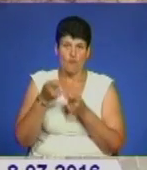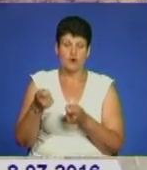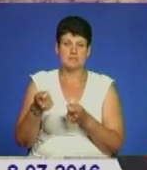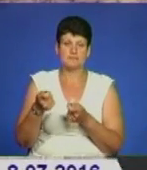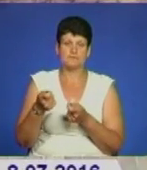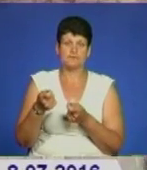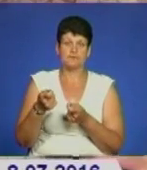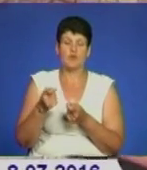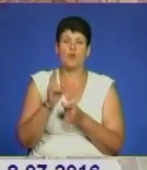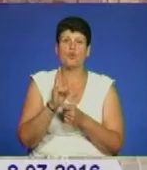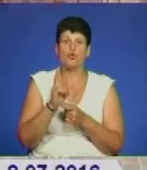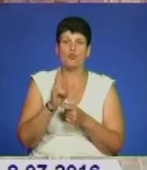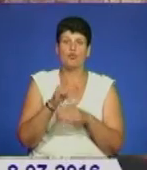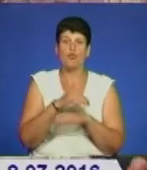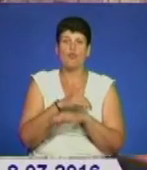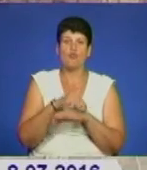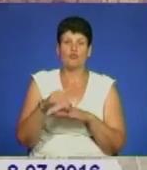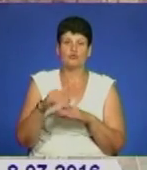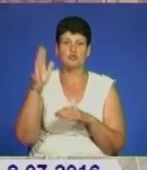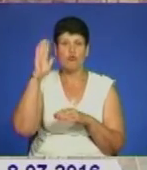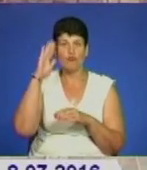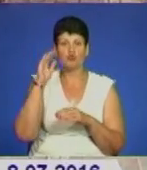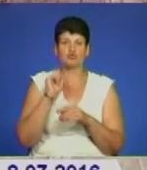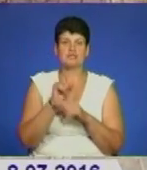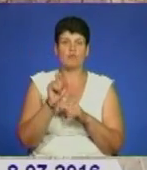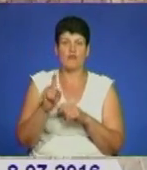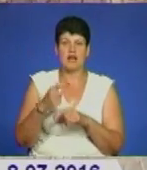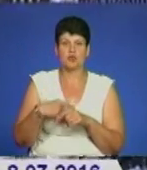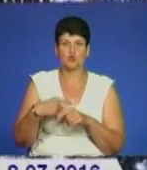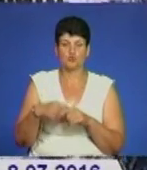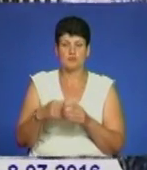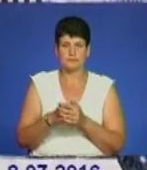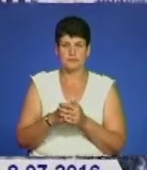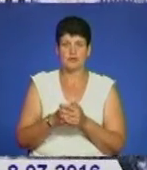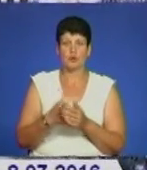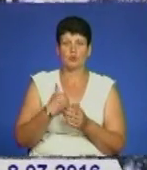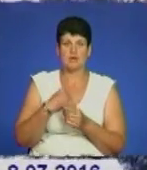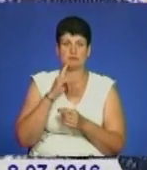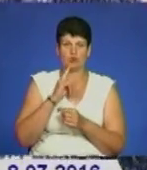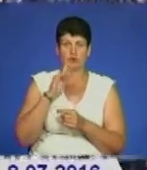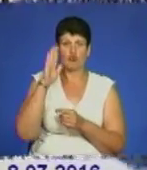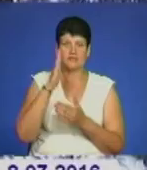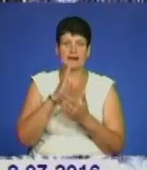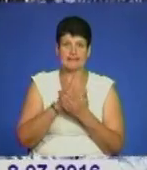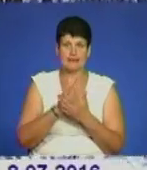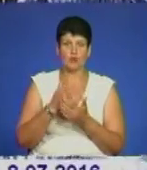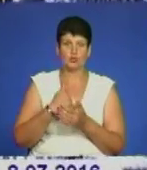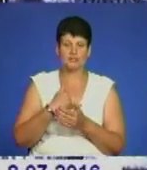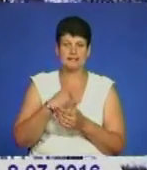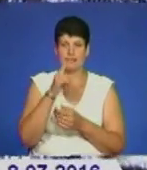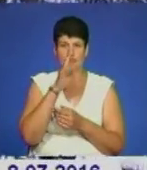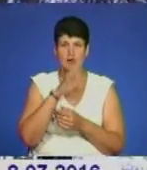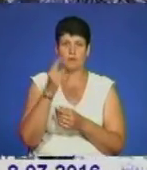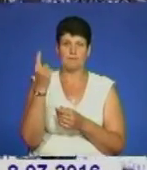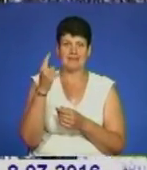кажуть, кому по вулицях воду замовляє собі, кажуть, транспортним засобом. У нас поки що вода є, у нас непогано, є